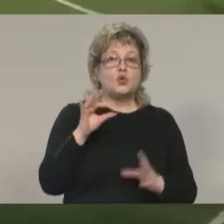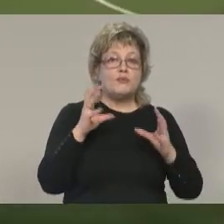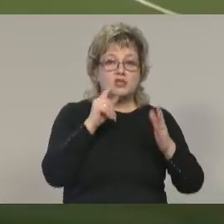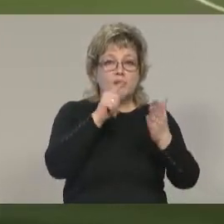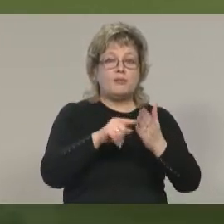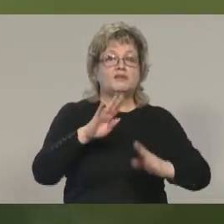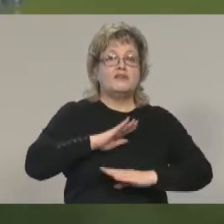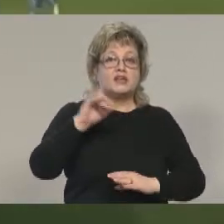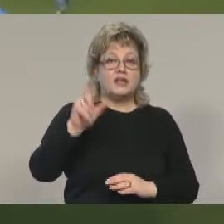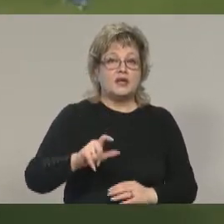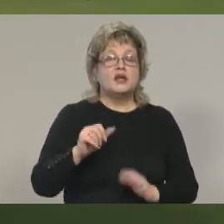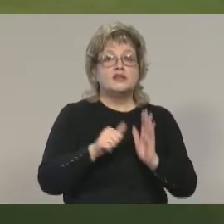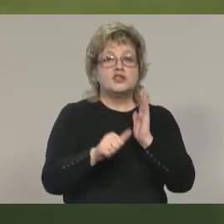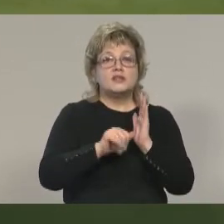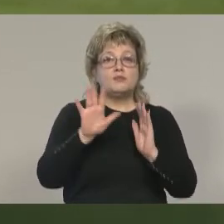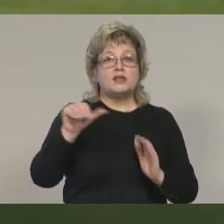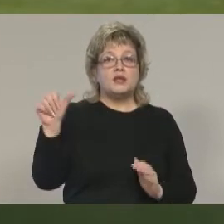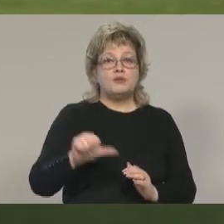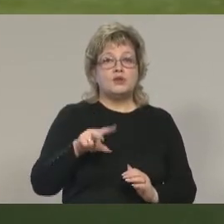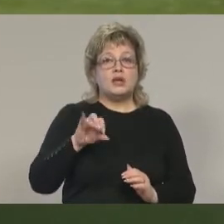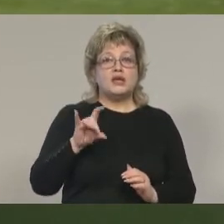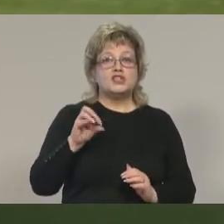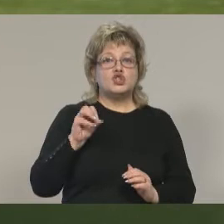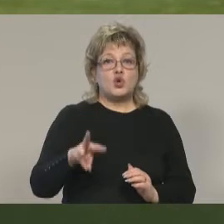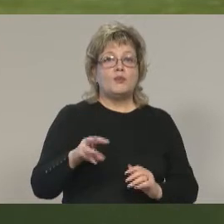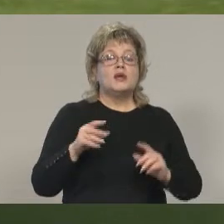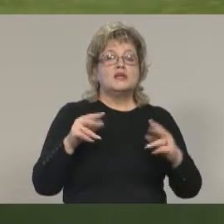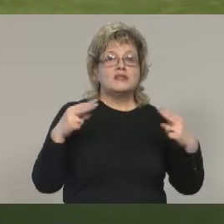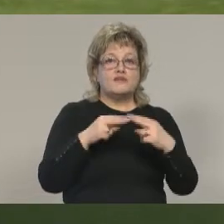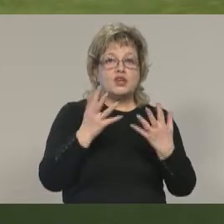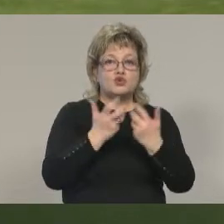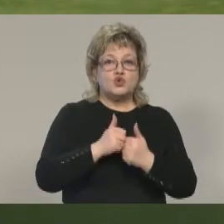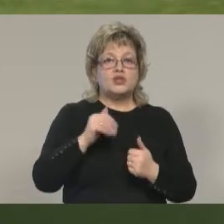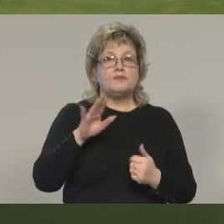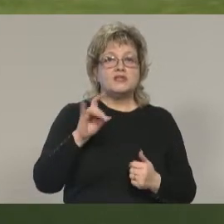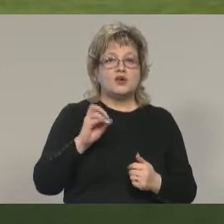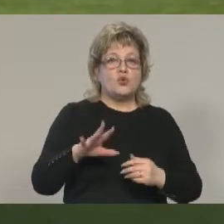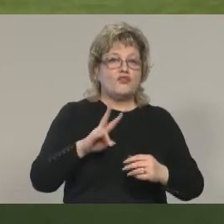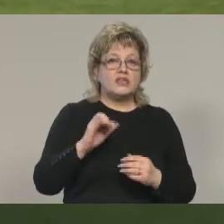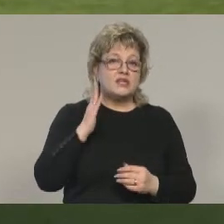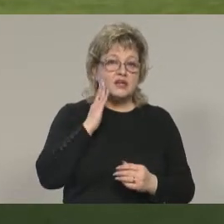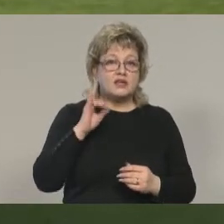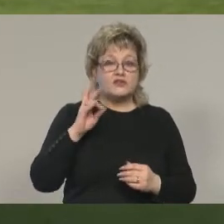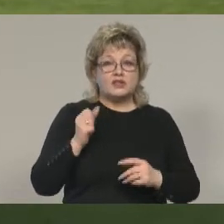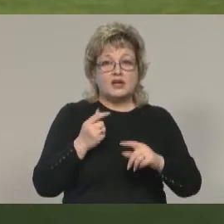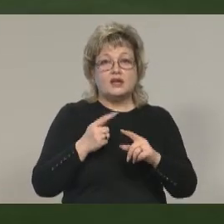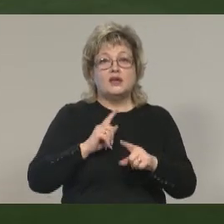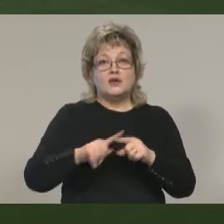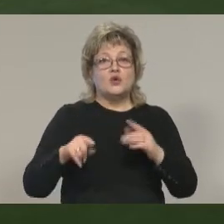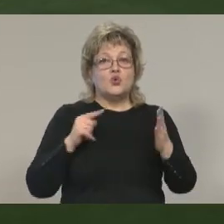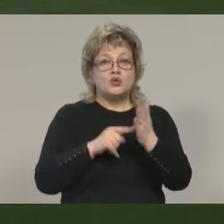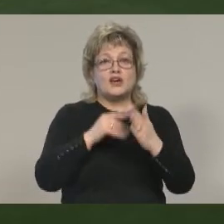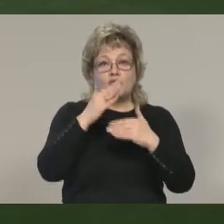попал во вратаря. А на 65-й минуте Лиллестрём сравнял счет. Писяков не среагировал на хлесткий удар в ближний